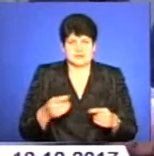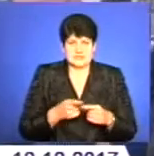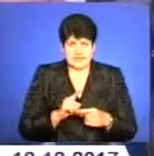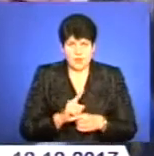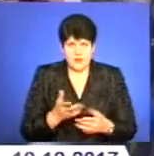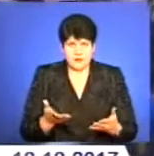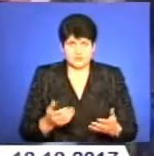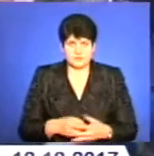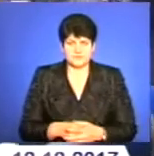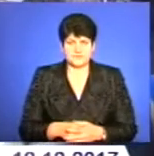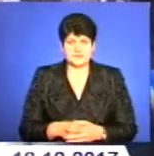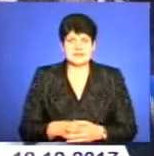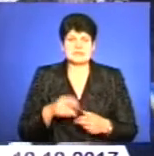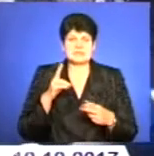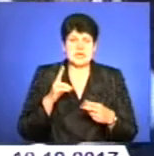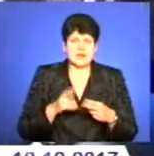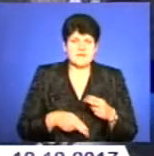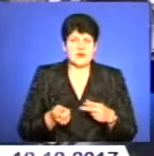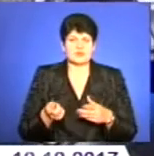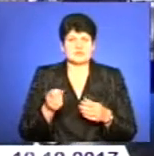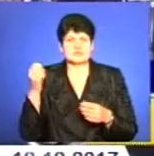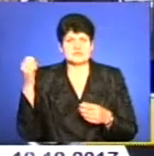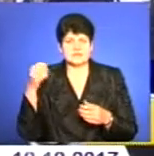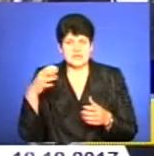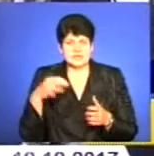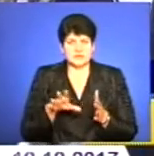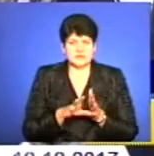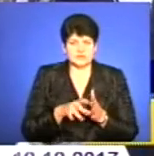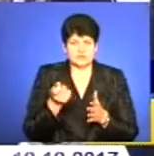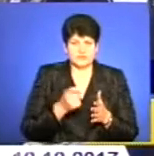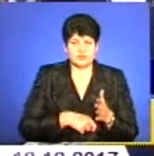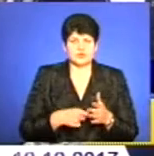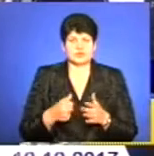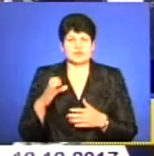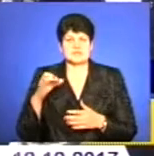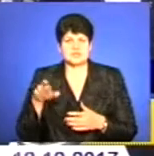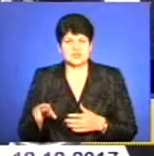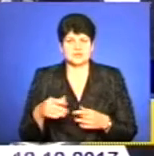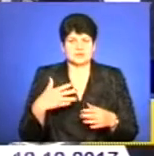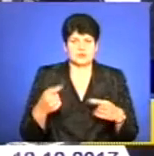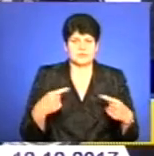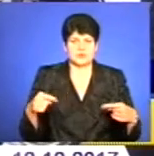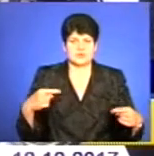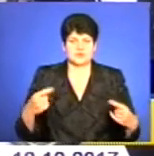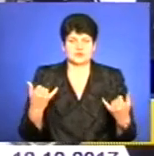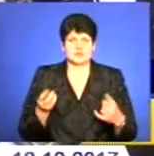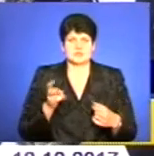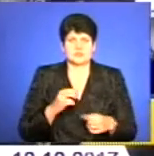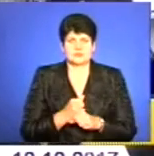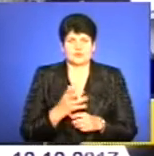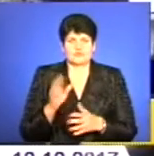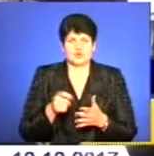нормально. Закривають, тероризують нас постійно, то світло виключають. То дивіться, то раз сказали до січня, то до того. Бо вийшла сьогодні на роботу, все